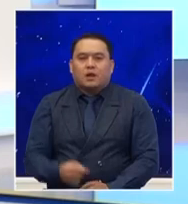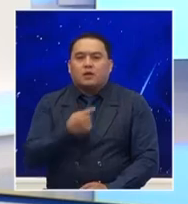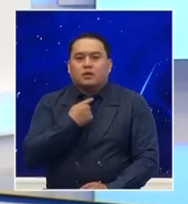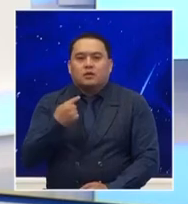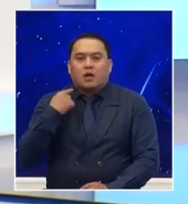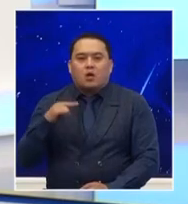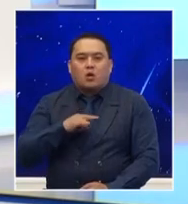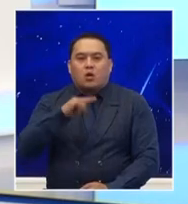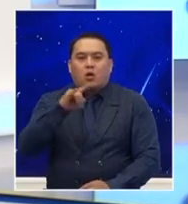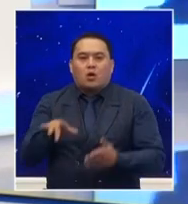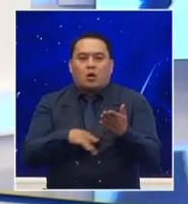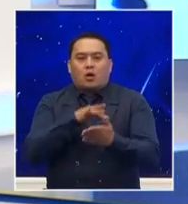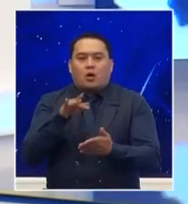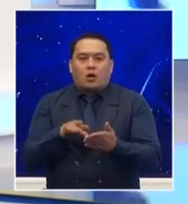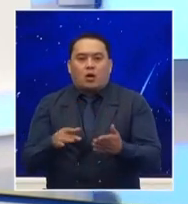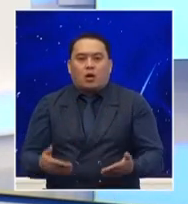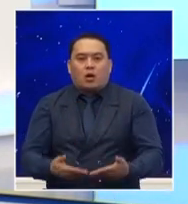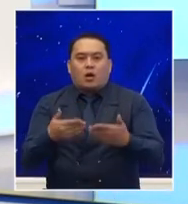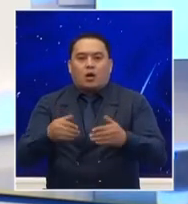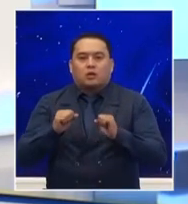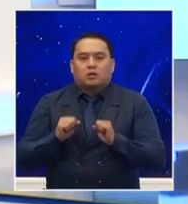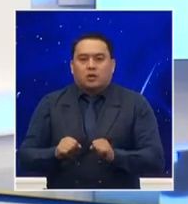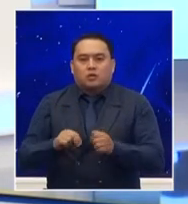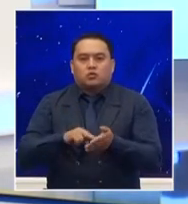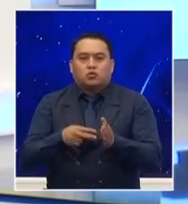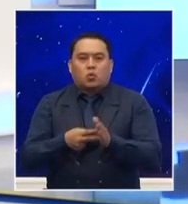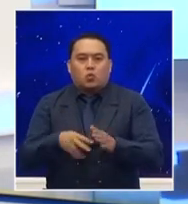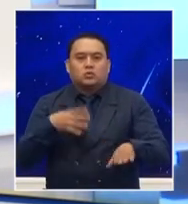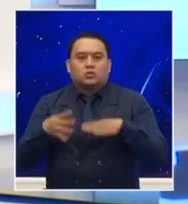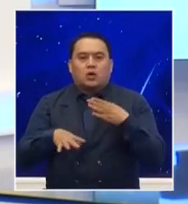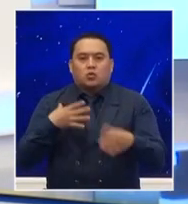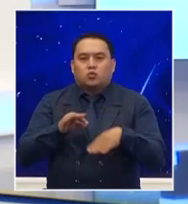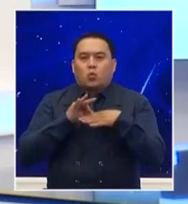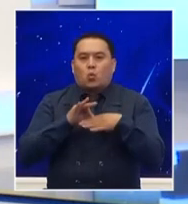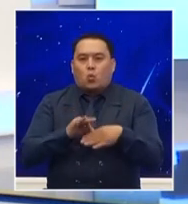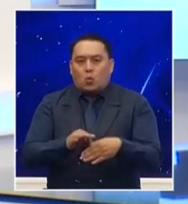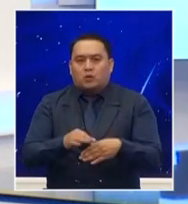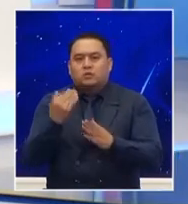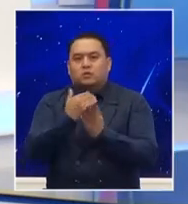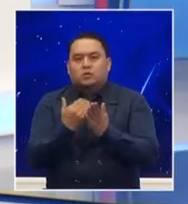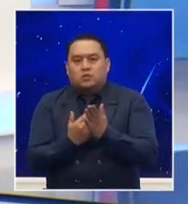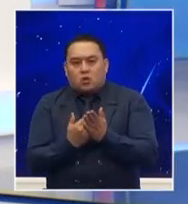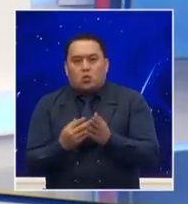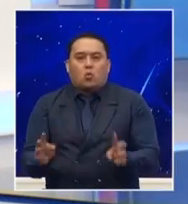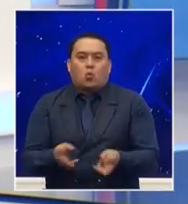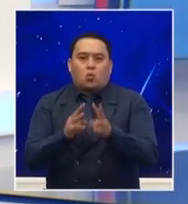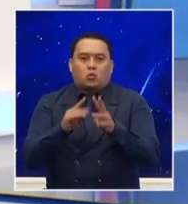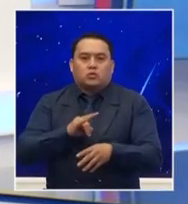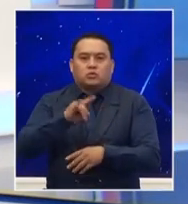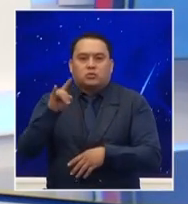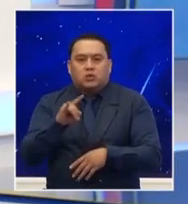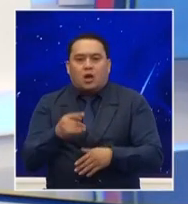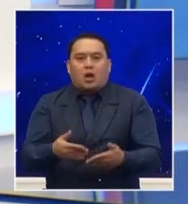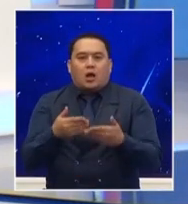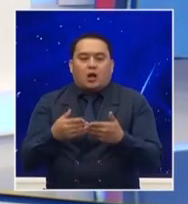Талдықорған әуежайында қалалық төтенше жағдайлар қызметкерлері жоспардан тыс жаттығу өткізді. Олар сценарий бойынша өртенген ұшақты тілсіз